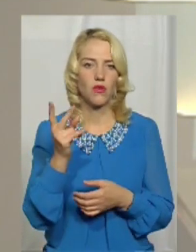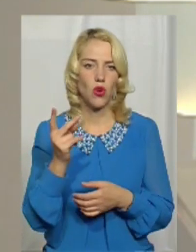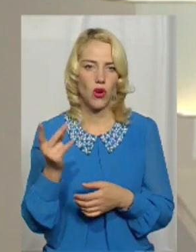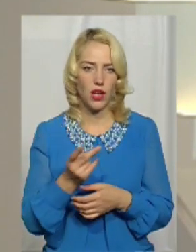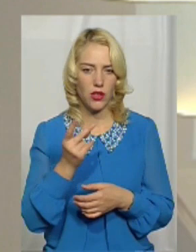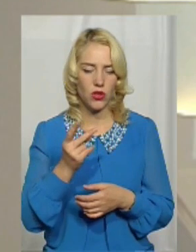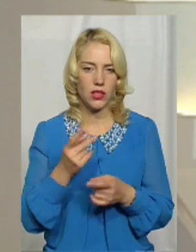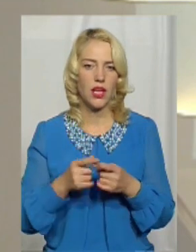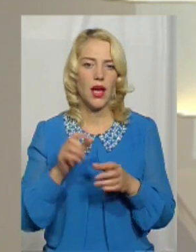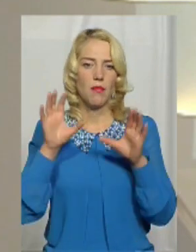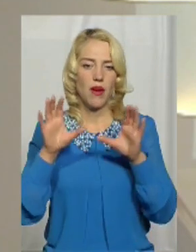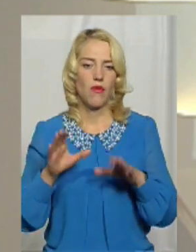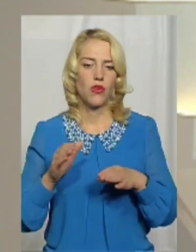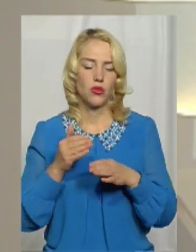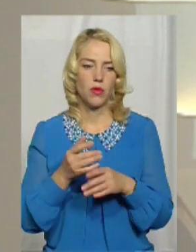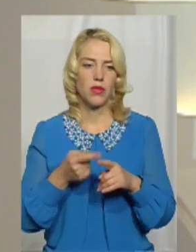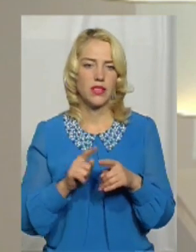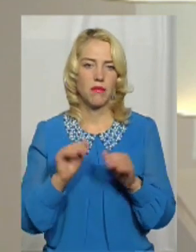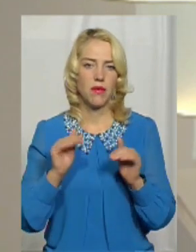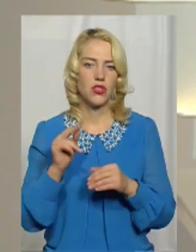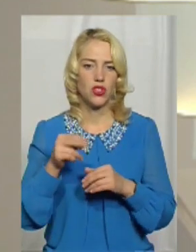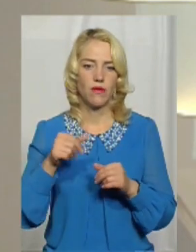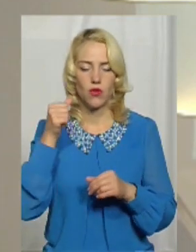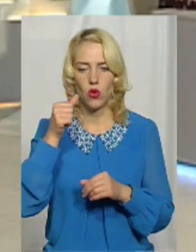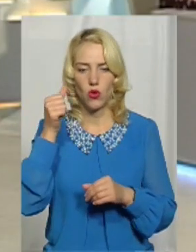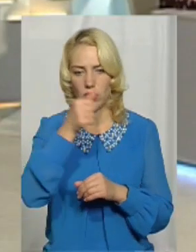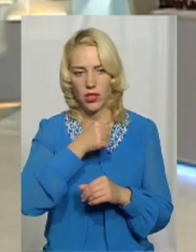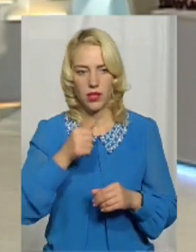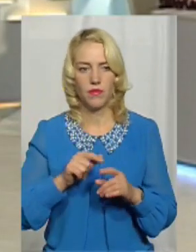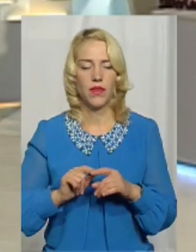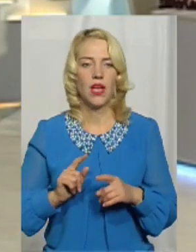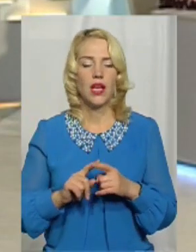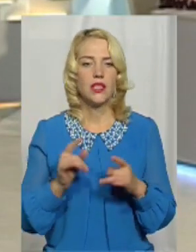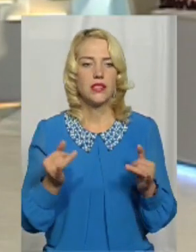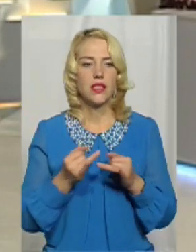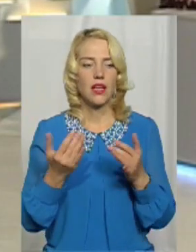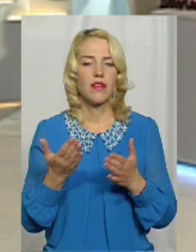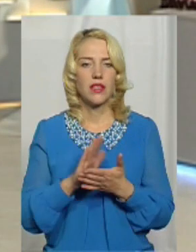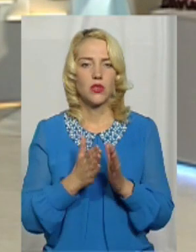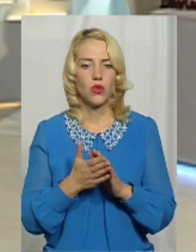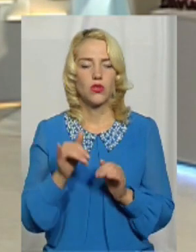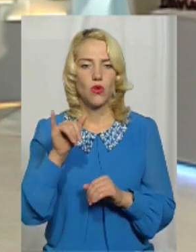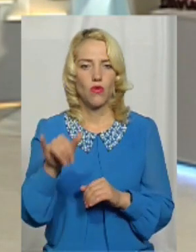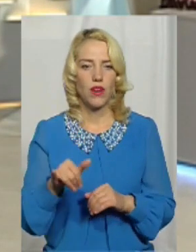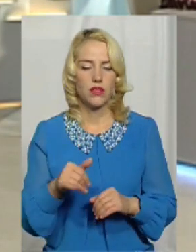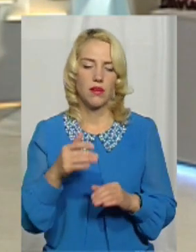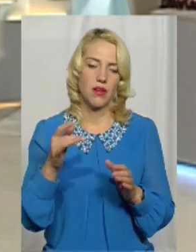на 33 менше, ніж було торік. Це інформація від регіонального центру. Цікаво, яка ситуація у ваших районах? Менше, більше,